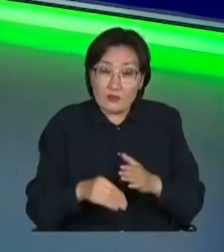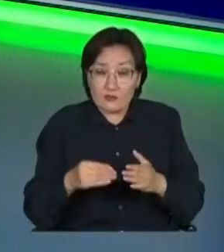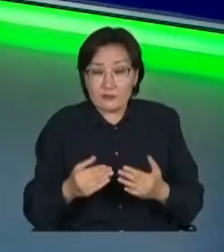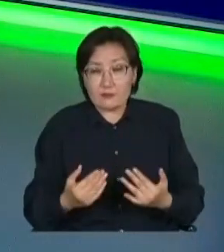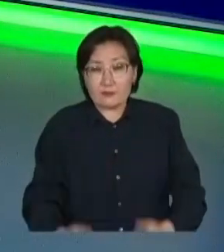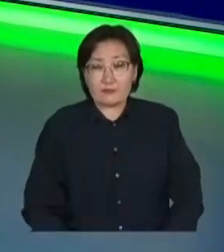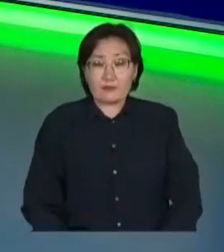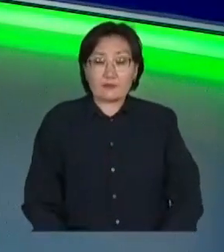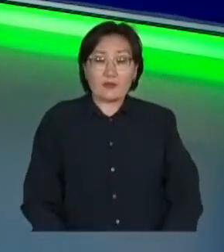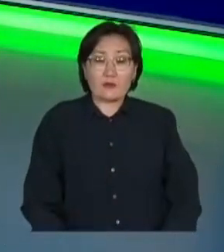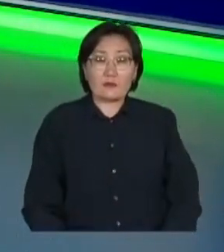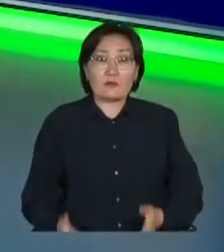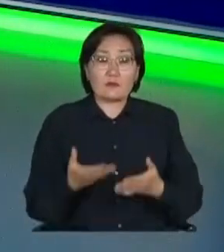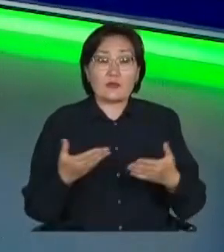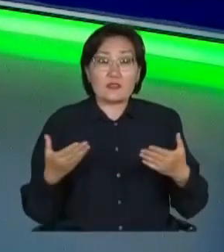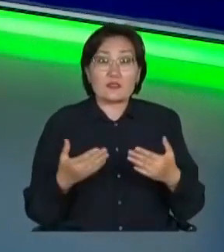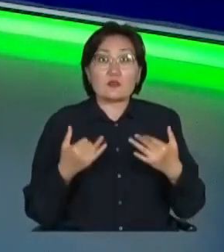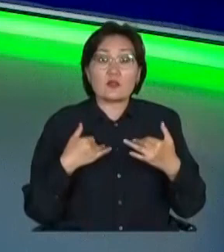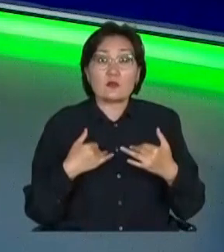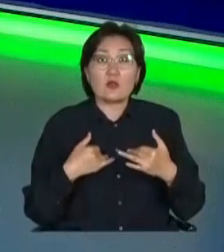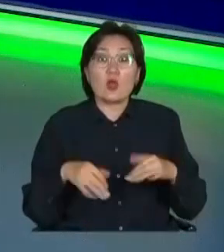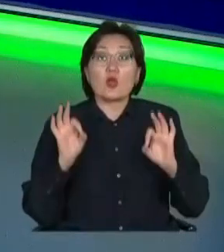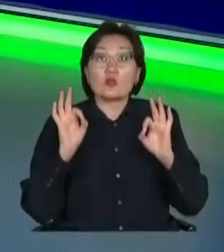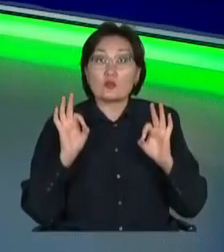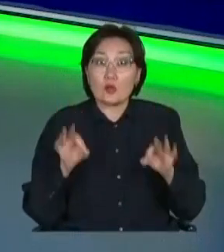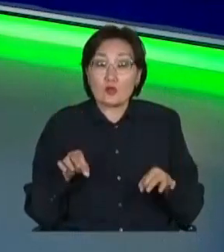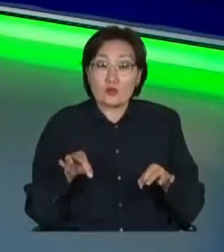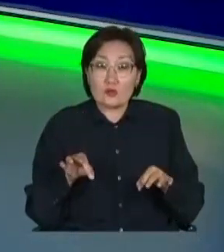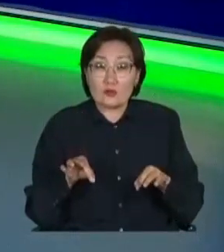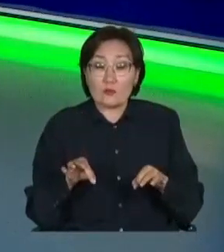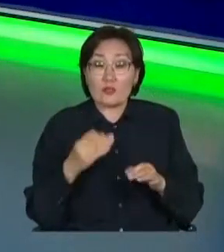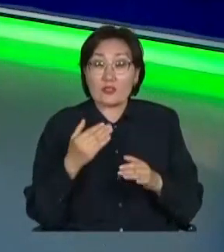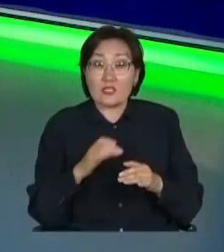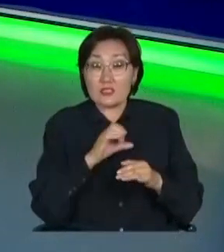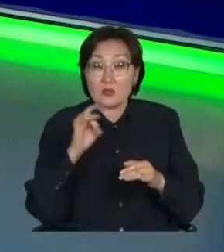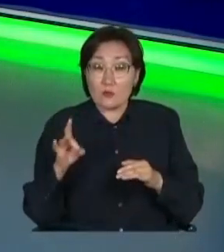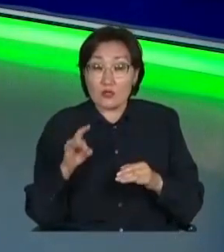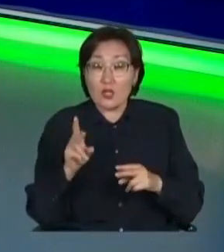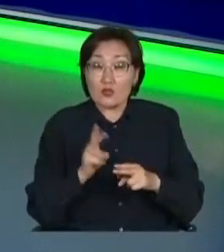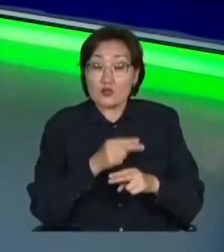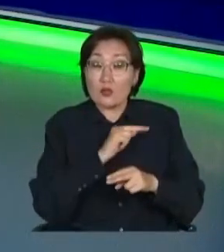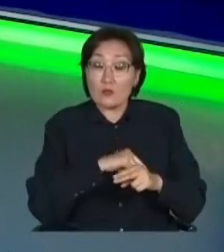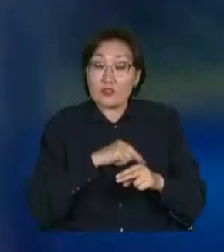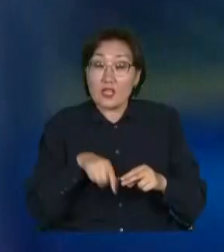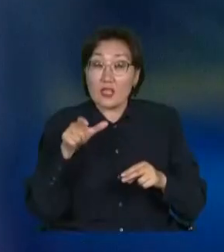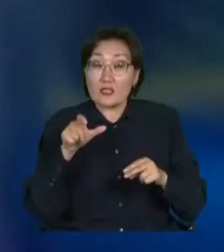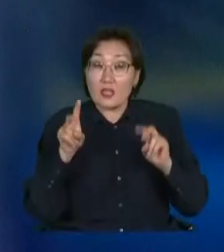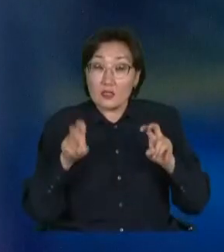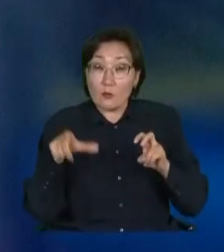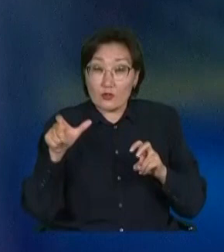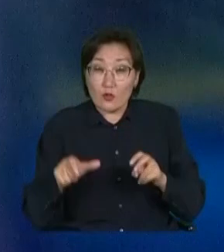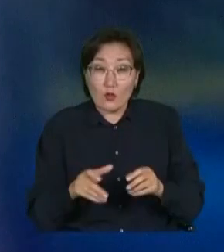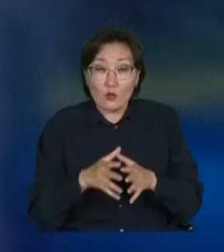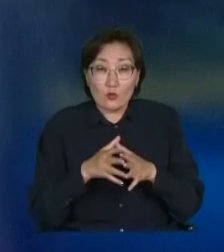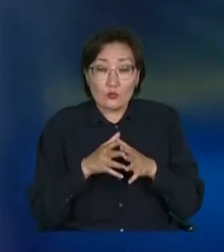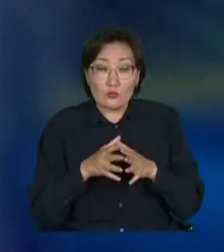отырмыз, бізге бір мықты жаңа бір идеология қажет сияқты. Мына мысалы кеңестік одақтың кезінде жұмыссыз деген адамның өзі мысалы бір өте үлкен бір